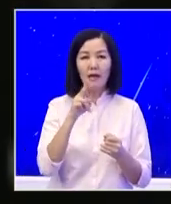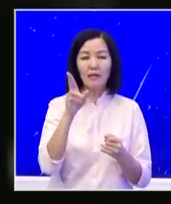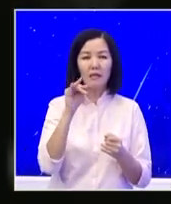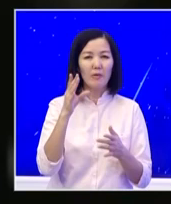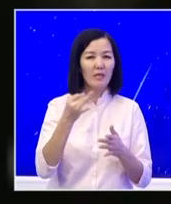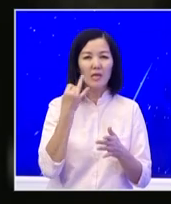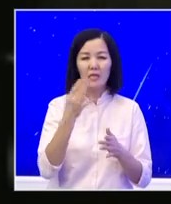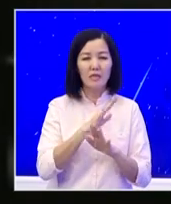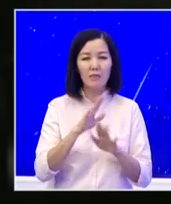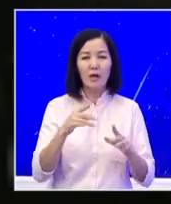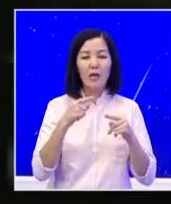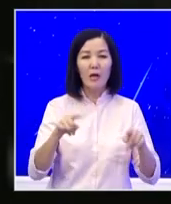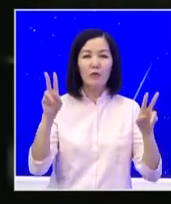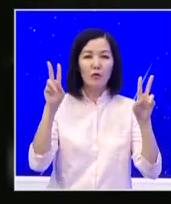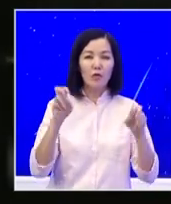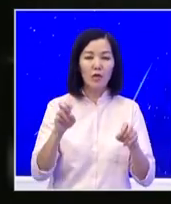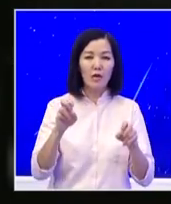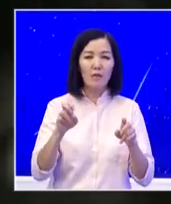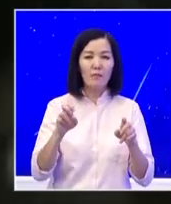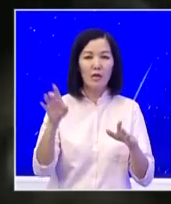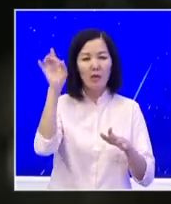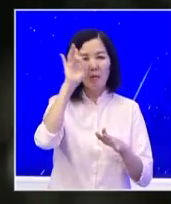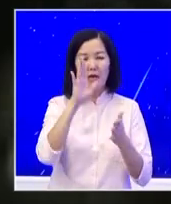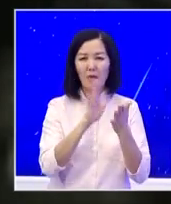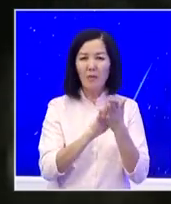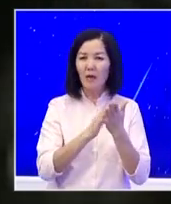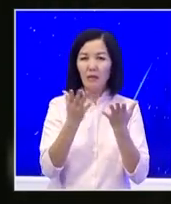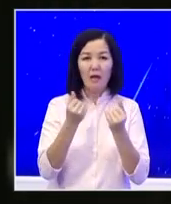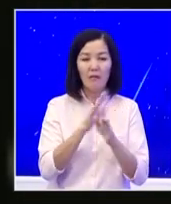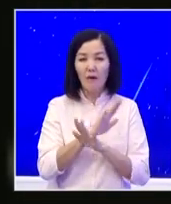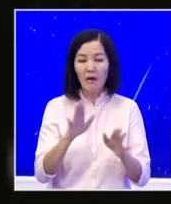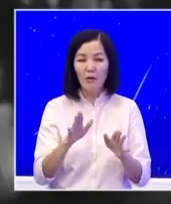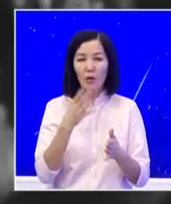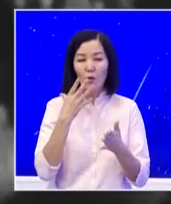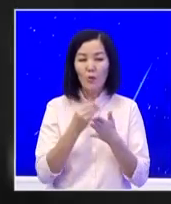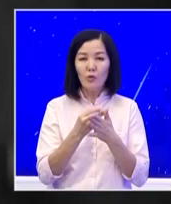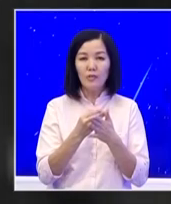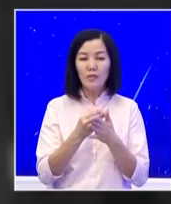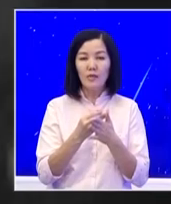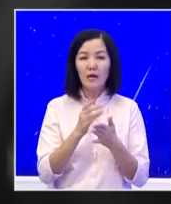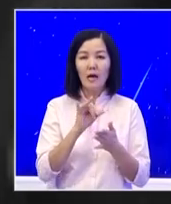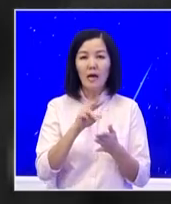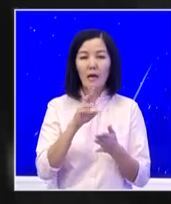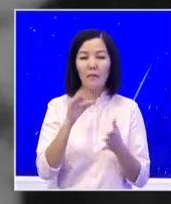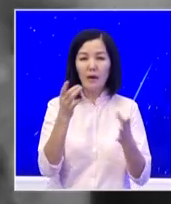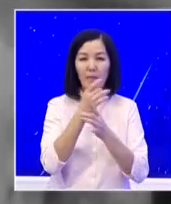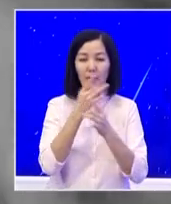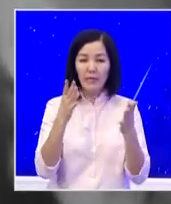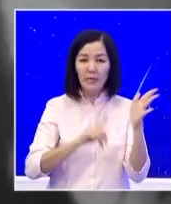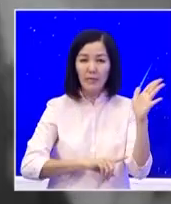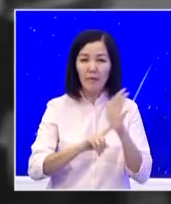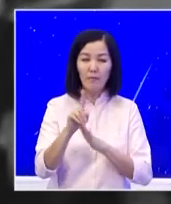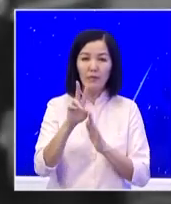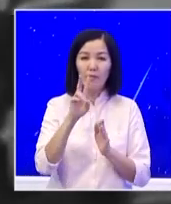қызықпаған, сан түрлі тақырыпты қозғап, атақ алып марапатқа ие болуды көздемеген тұлға. Еңбек жолын аймақ мәдениетінен бастап, өмірінің соңына